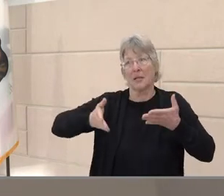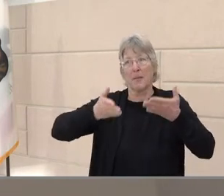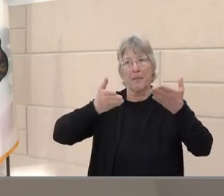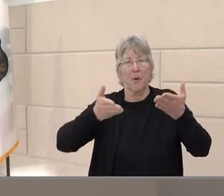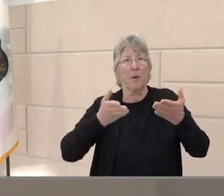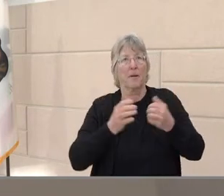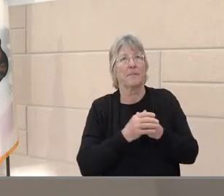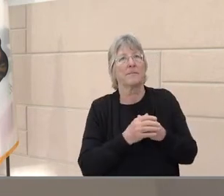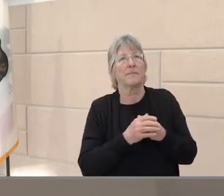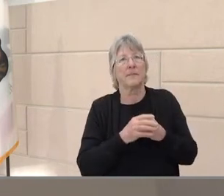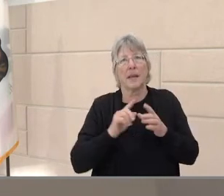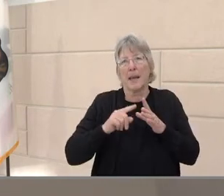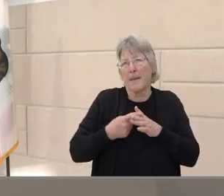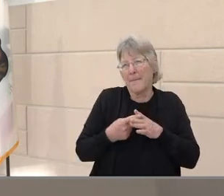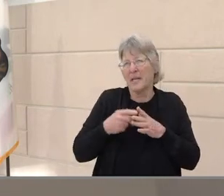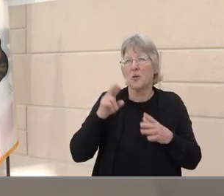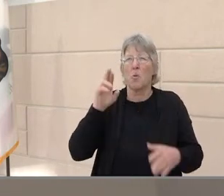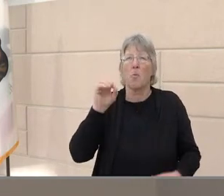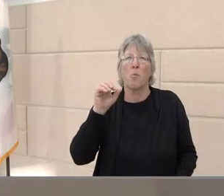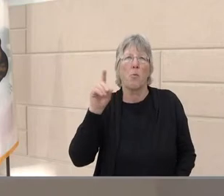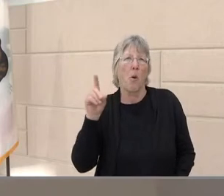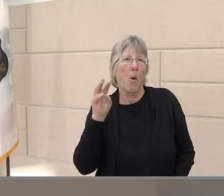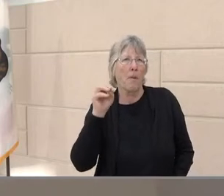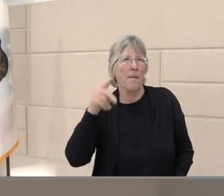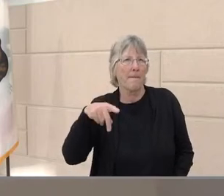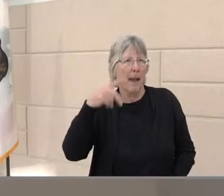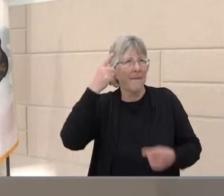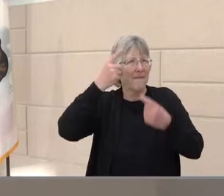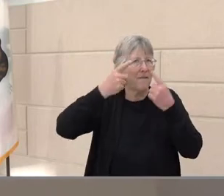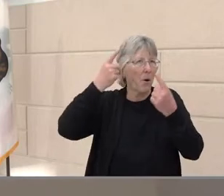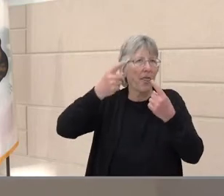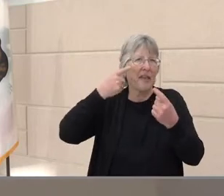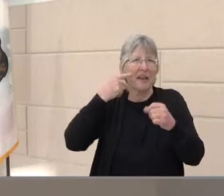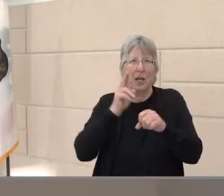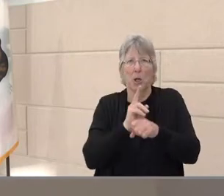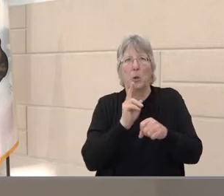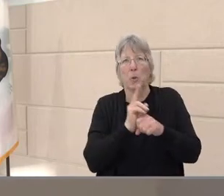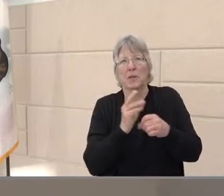District Long Beach ផ្សេងផ្សេងនោះក្រសួងអប់រំ District ផ្សេងផ្សេងនោះវាយ៉ាងម៉េចដែរ